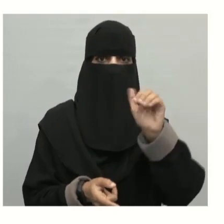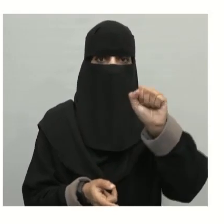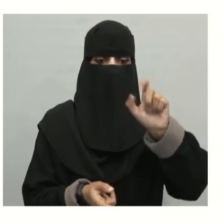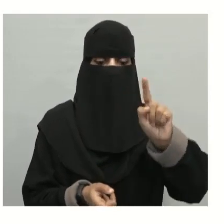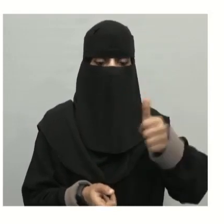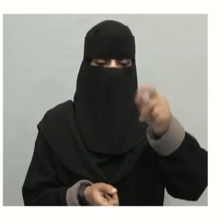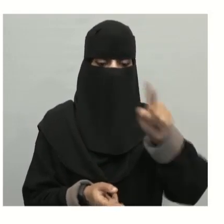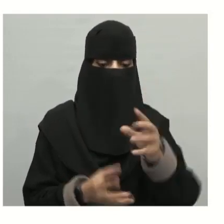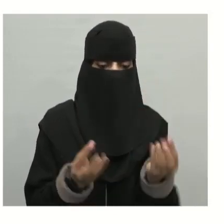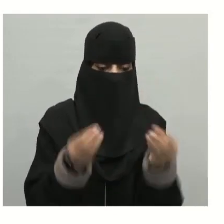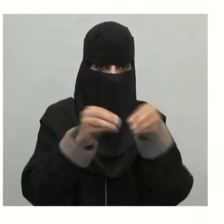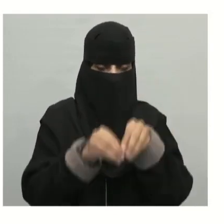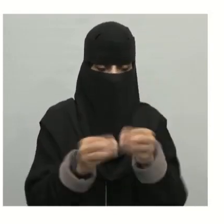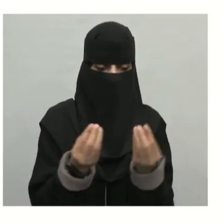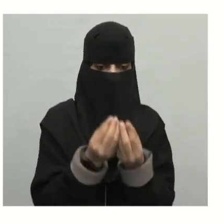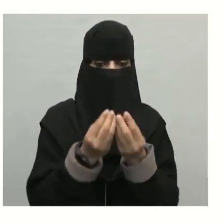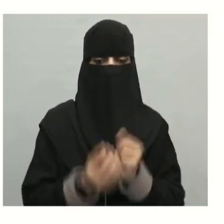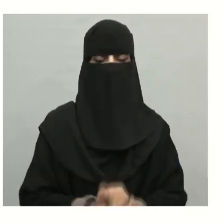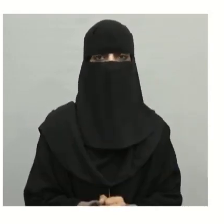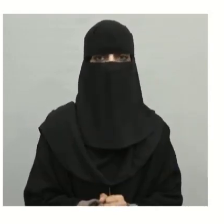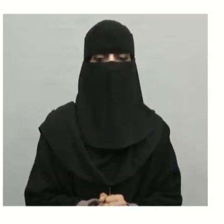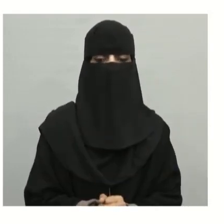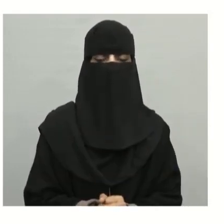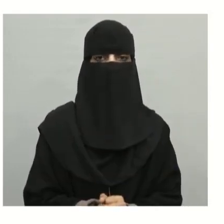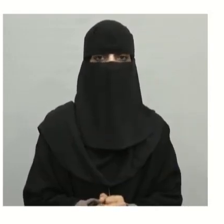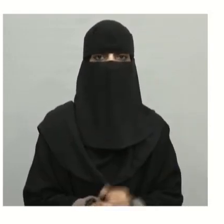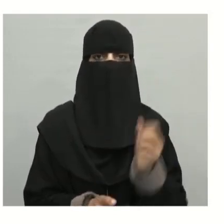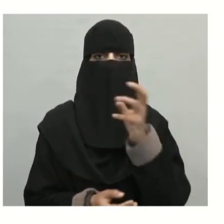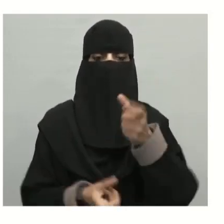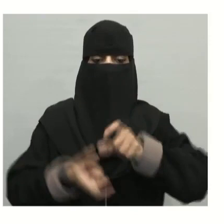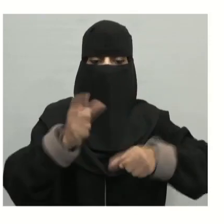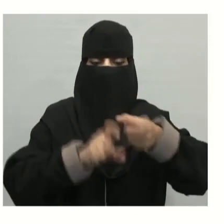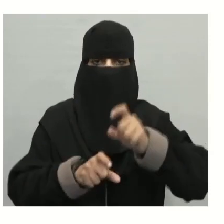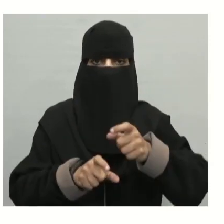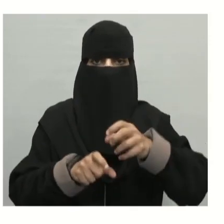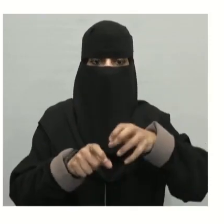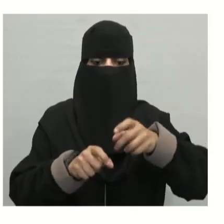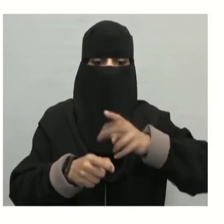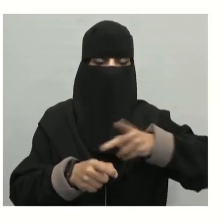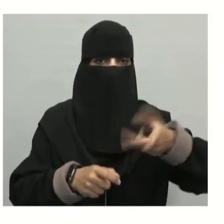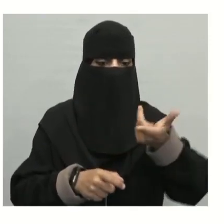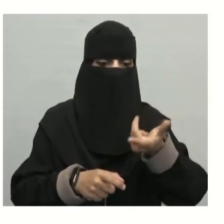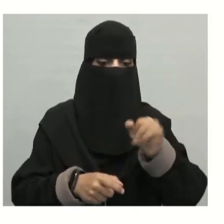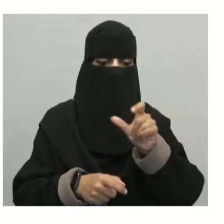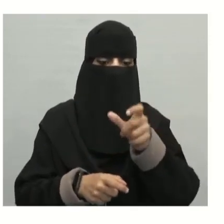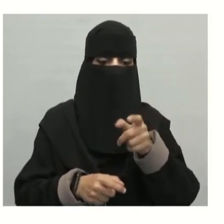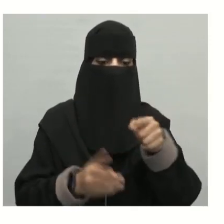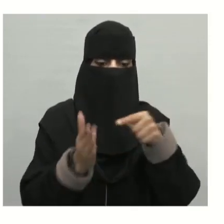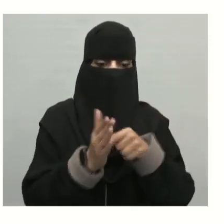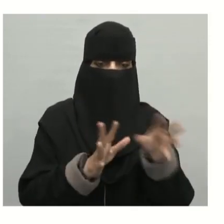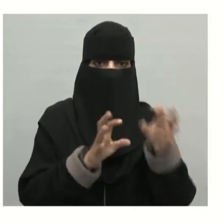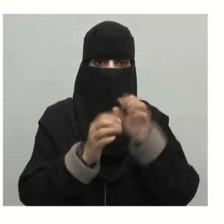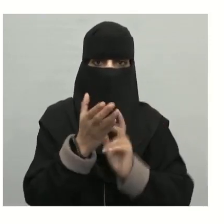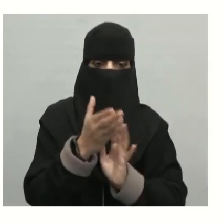الحصى مع بعضها البعض بالنسبه للصخور الرسوبيه الكيميائيه يتكون هذا النوع من الصخور عندما